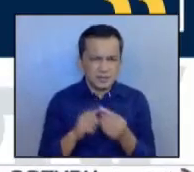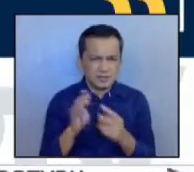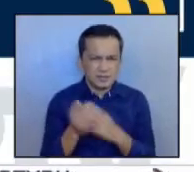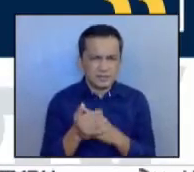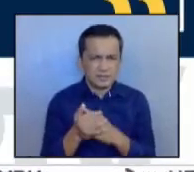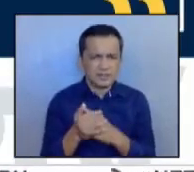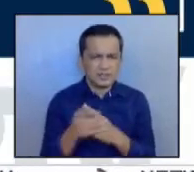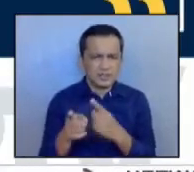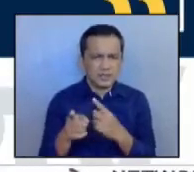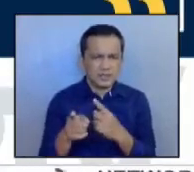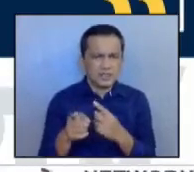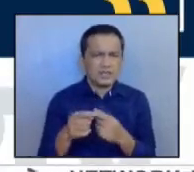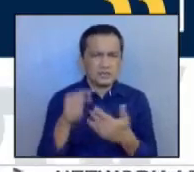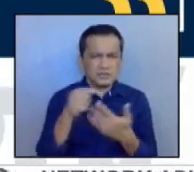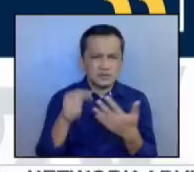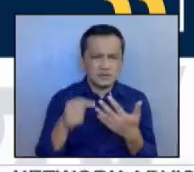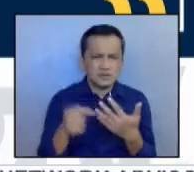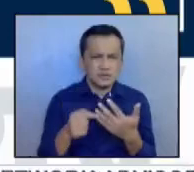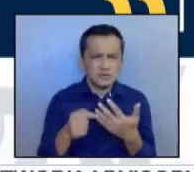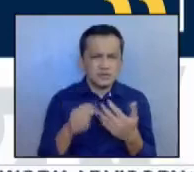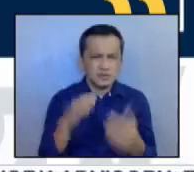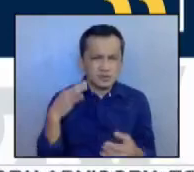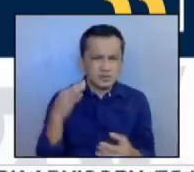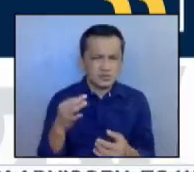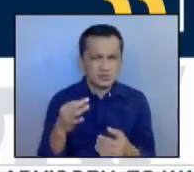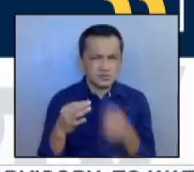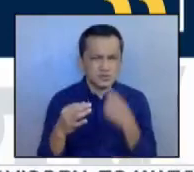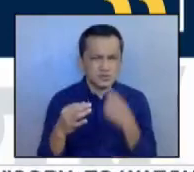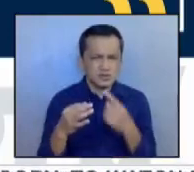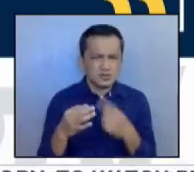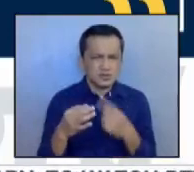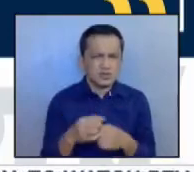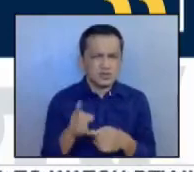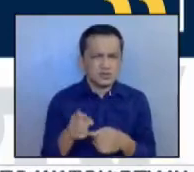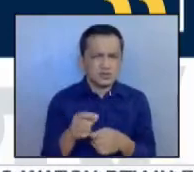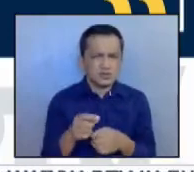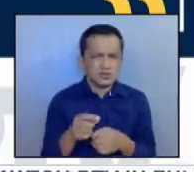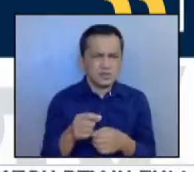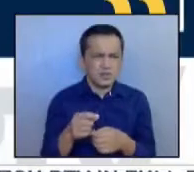Kasaligan, and other volunteers, no, to aid us in the crime prevention aspect.